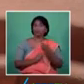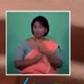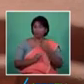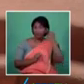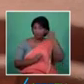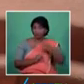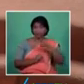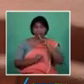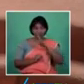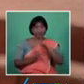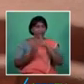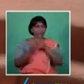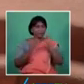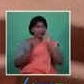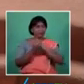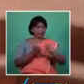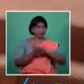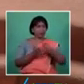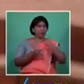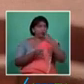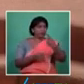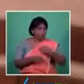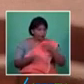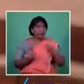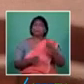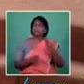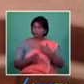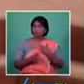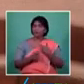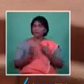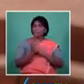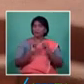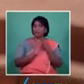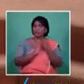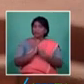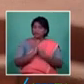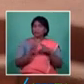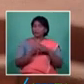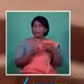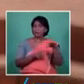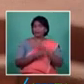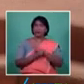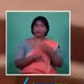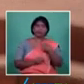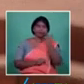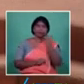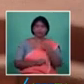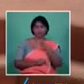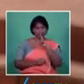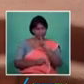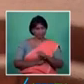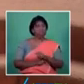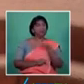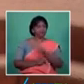මාගෙන සඳහන් කර මෙවැනි ප්‍රවෘත්තියක් ලිවීමේදී මාගෙන් විමසීමක් සිදු කර අවම මාධ්‍ය ආචාර ධර්මයක් හෝ භාවිතා නොකිරීම ගැන මම කනගාටුවට පත්